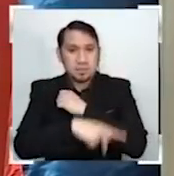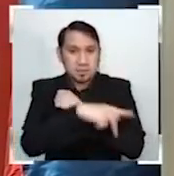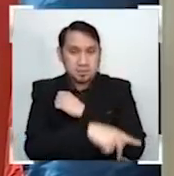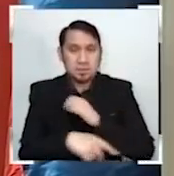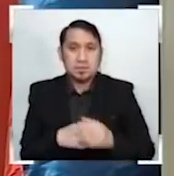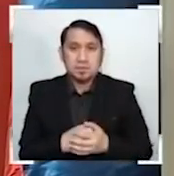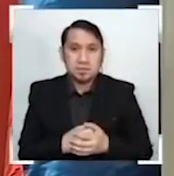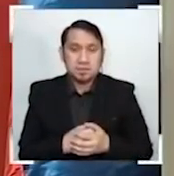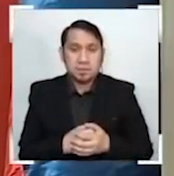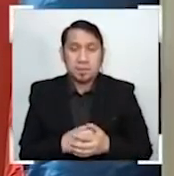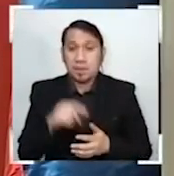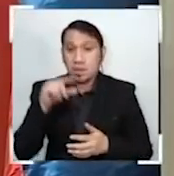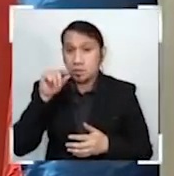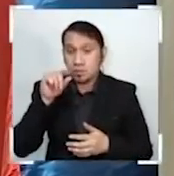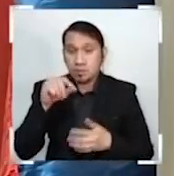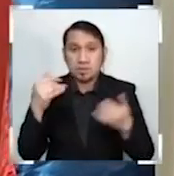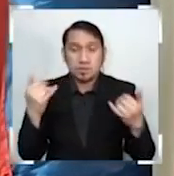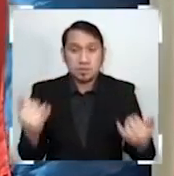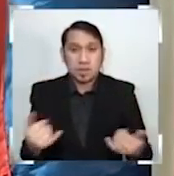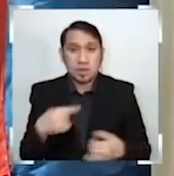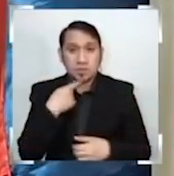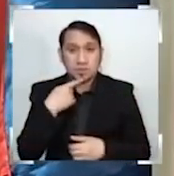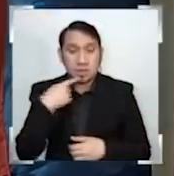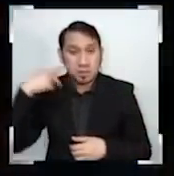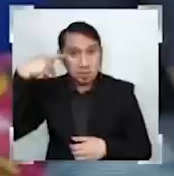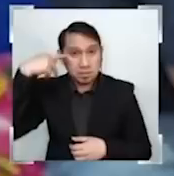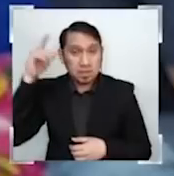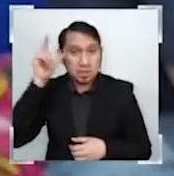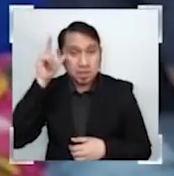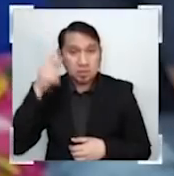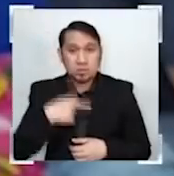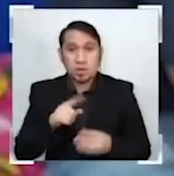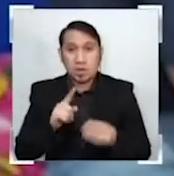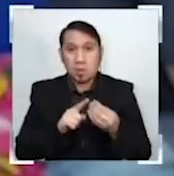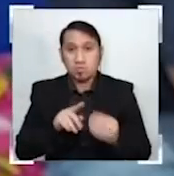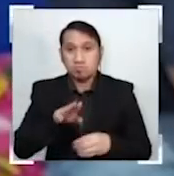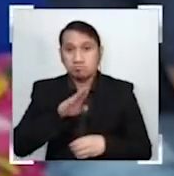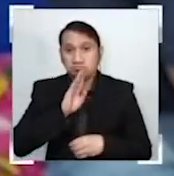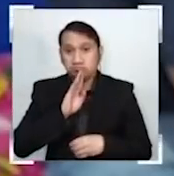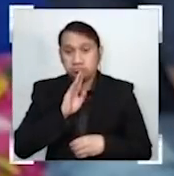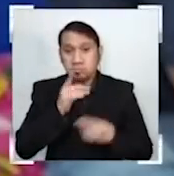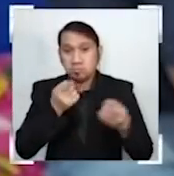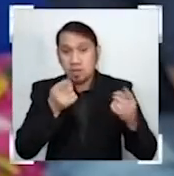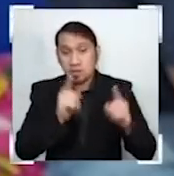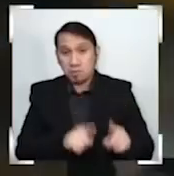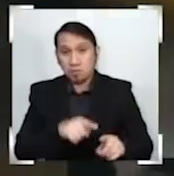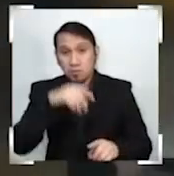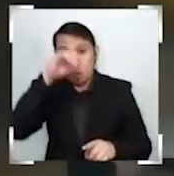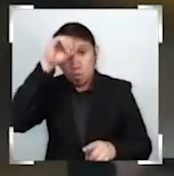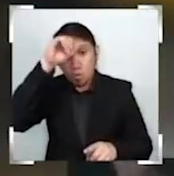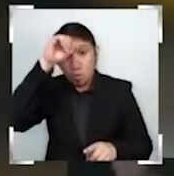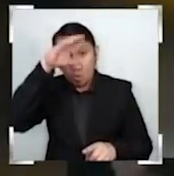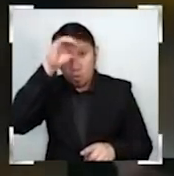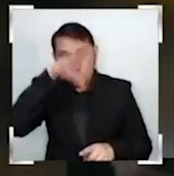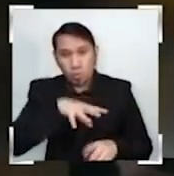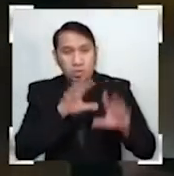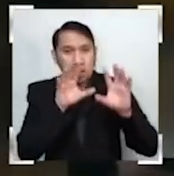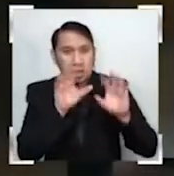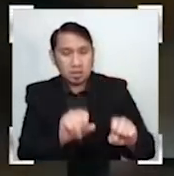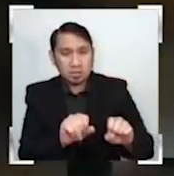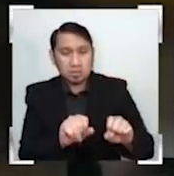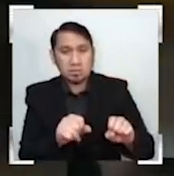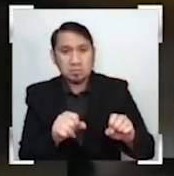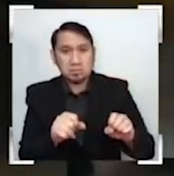Twitter inilabas si Senator Ping Lacson ang kanyang pagkadismaya sa nangyari sa isang lolo na inaresto matapos raw